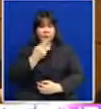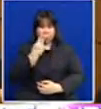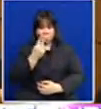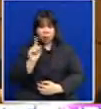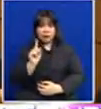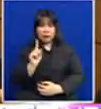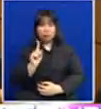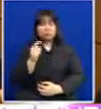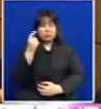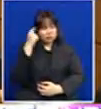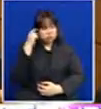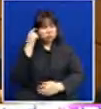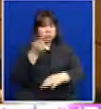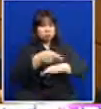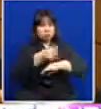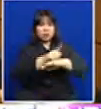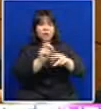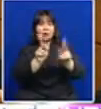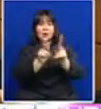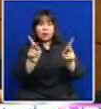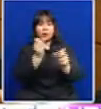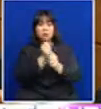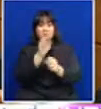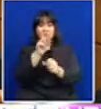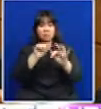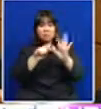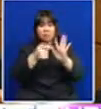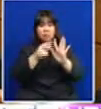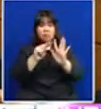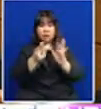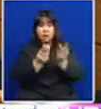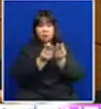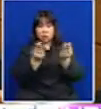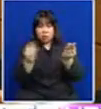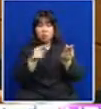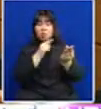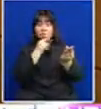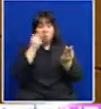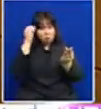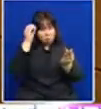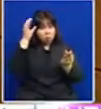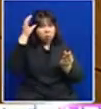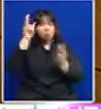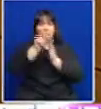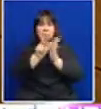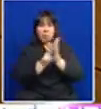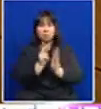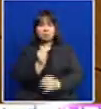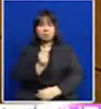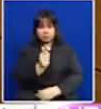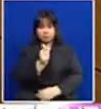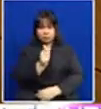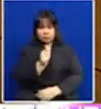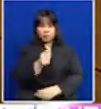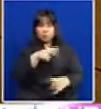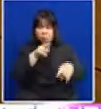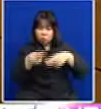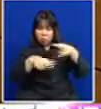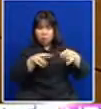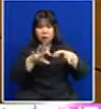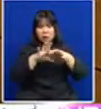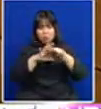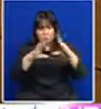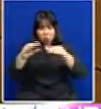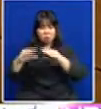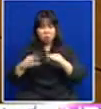ที่จะมาเป็นประธานคณะกรรมการยกร่างรัฐธรรมนูญหากมีความรู้ด้านกฎหมายจะเป็นเรื่องดีเพื่อให้สามารถดูแลควบคุมการ